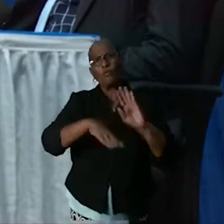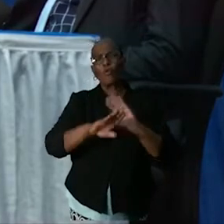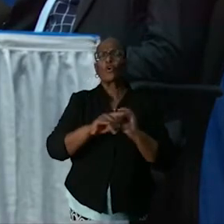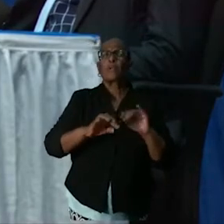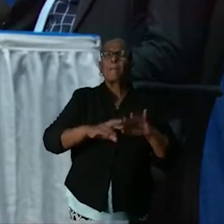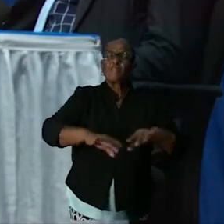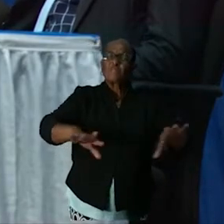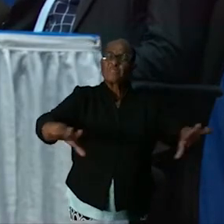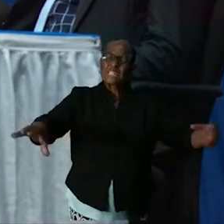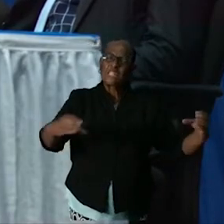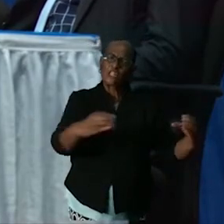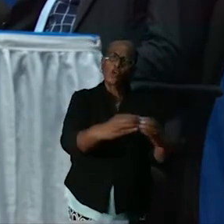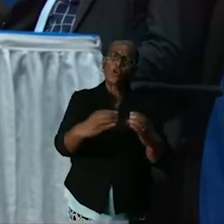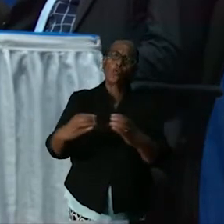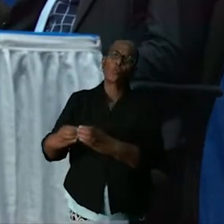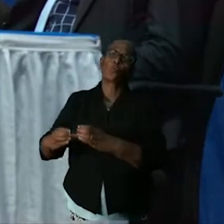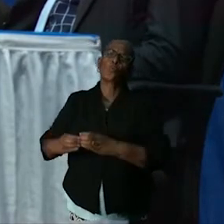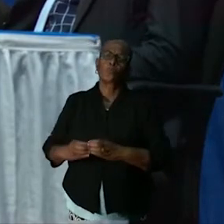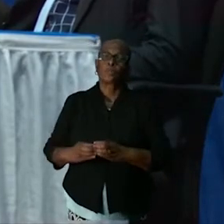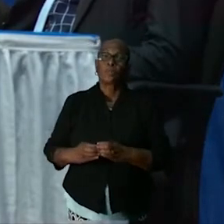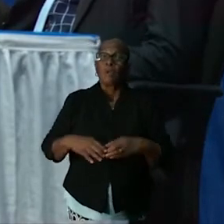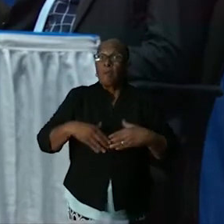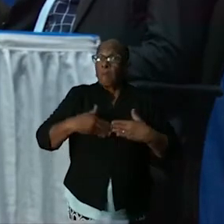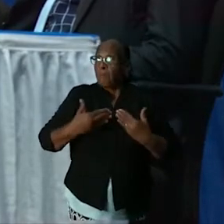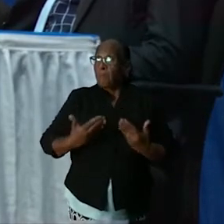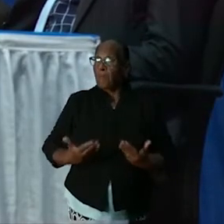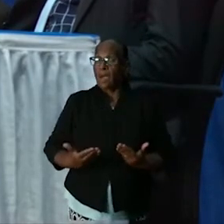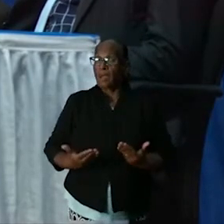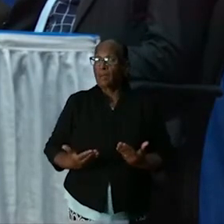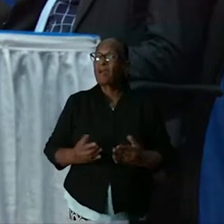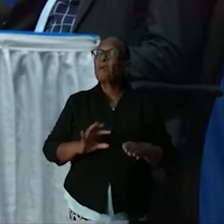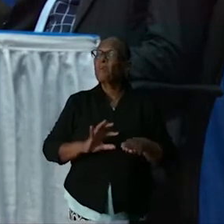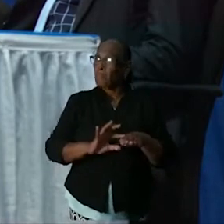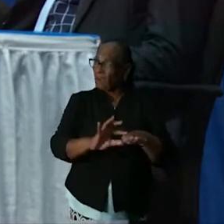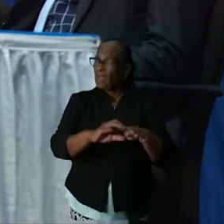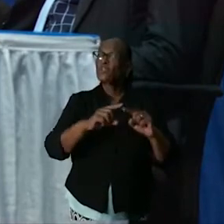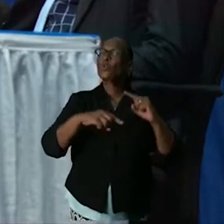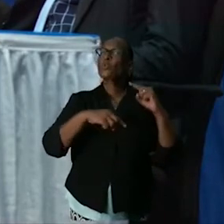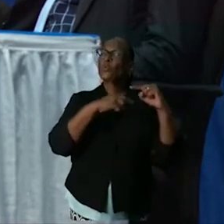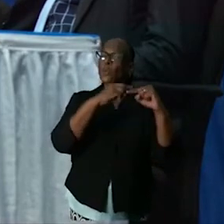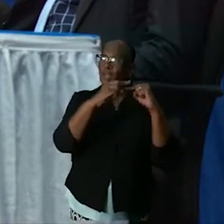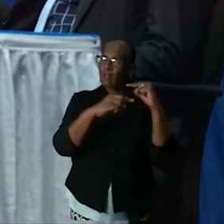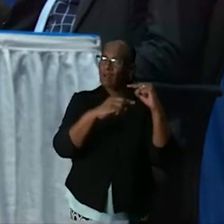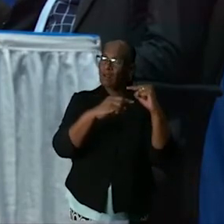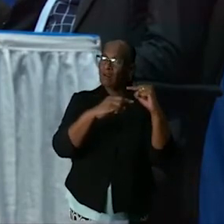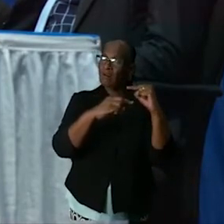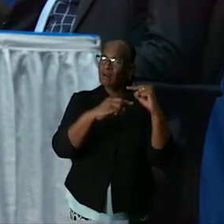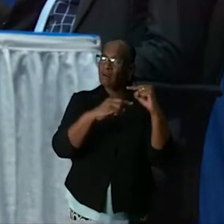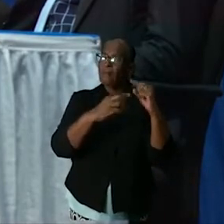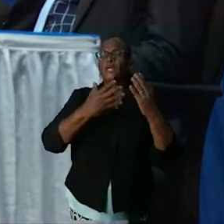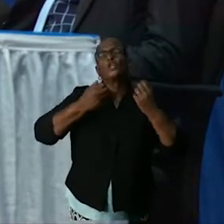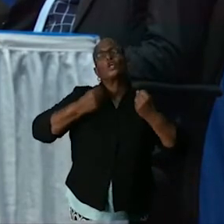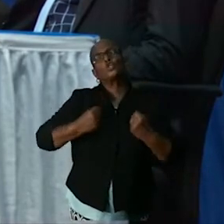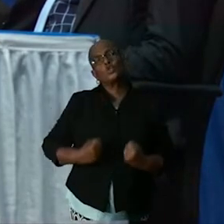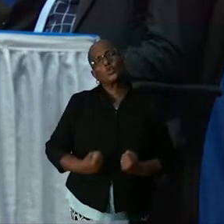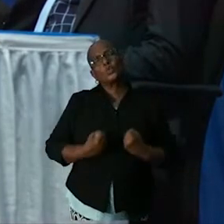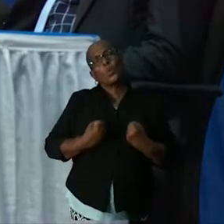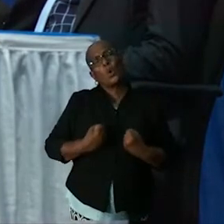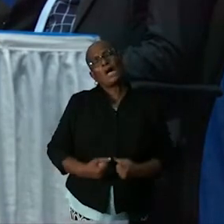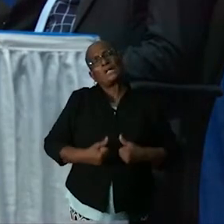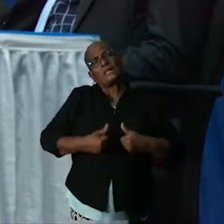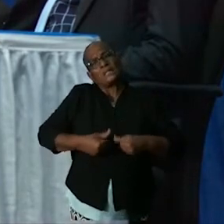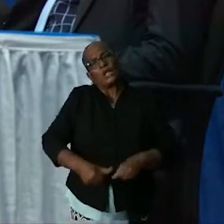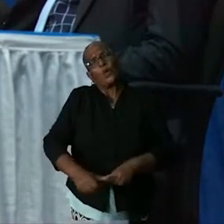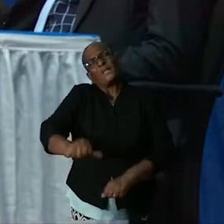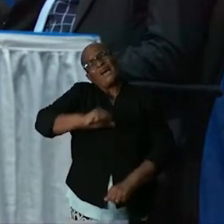diverse sectoren. We hadden beleid ontwikkeld met een zware nadruk op